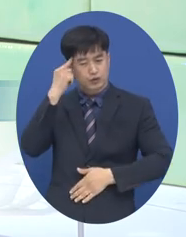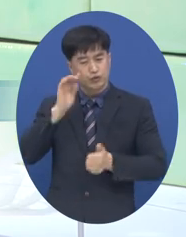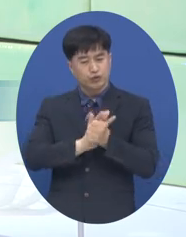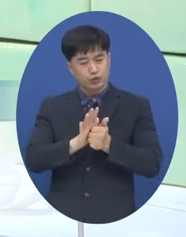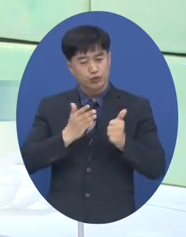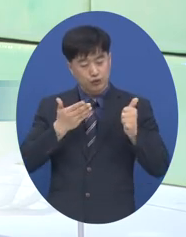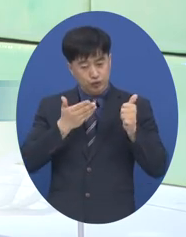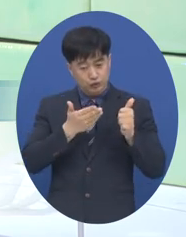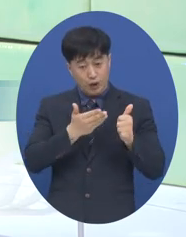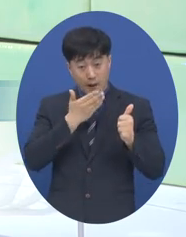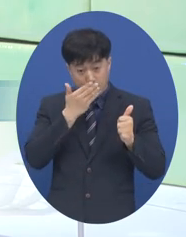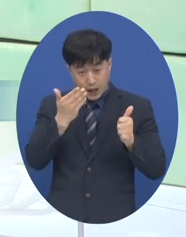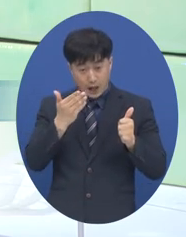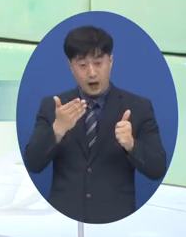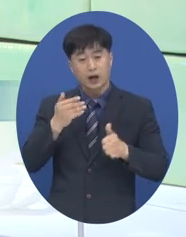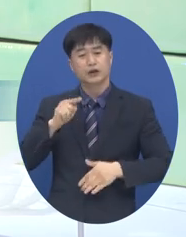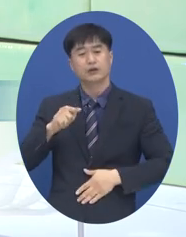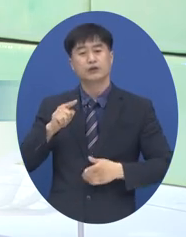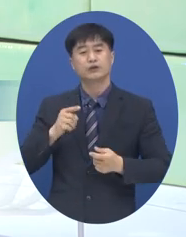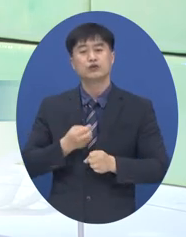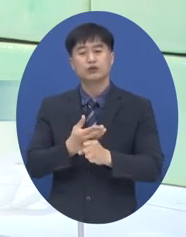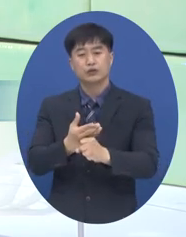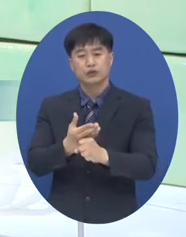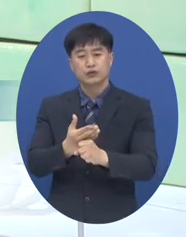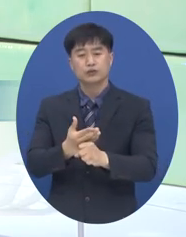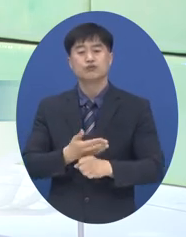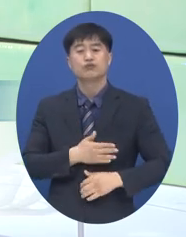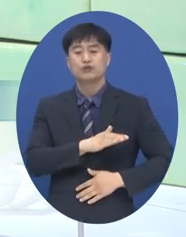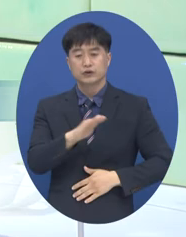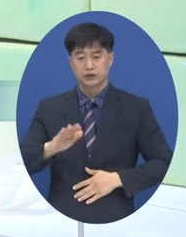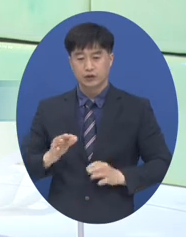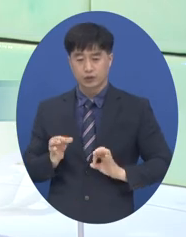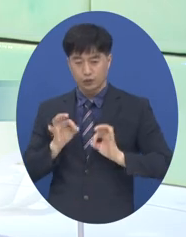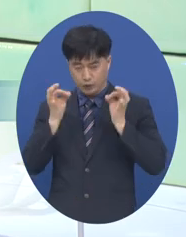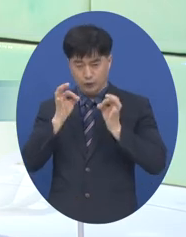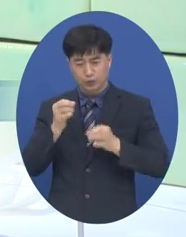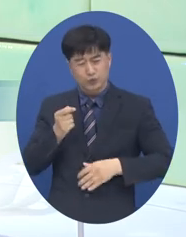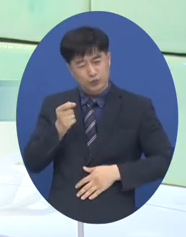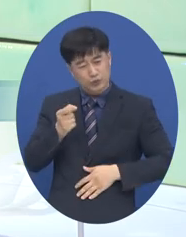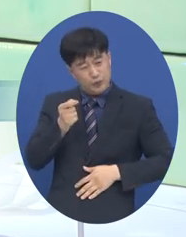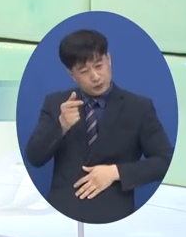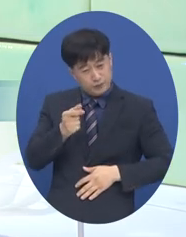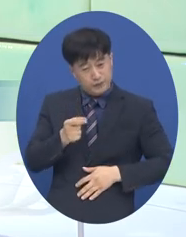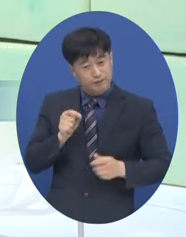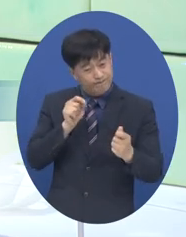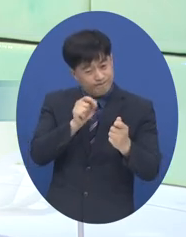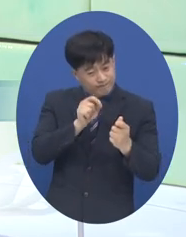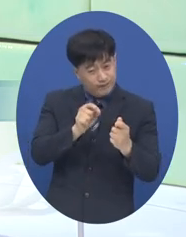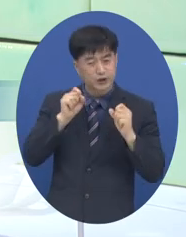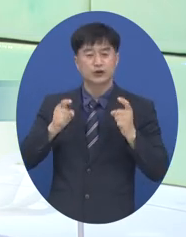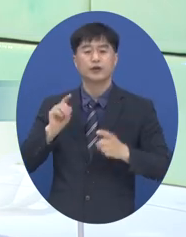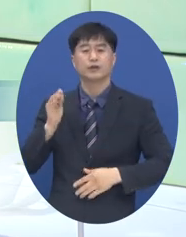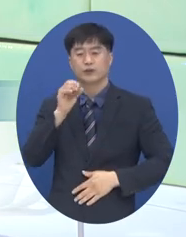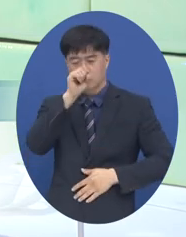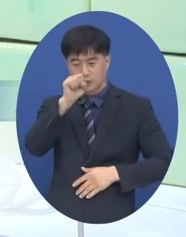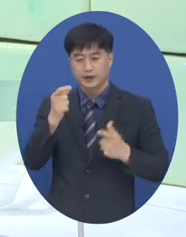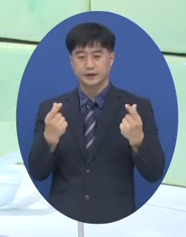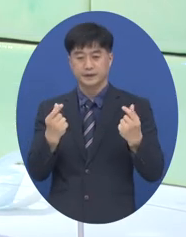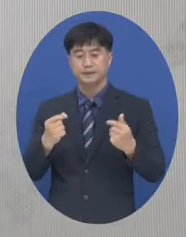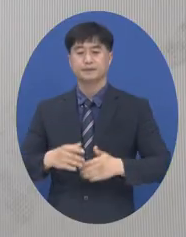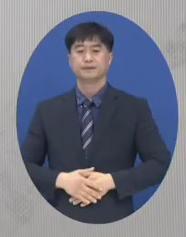정신적인 위로가 될 수 있는지 이런 부분들을 전달해 주려고 하는 어 저희들의 노력이 조금이나마 다가갈 수 있는 기회가 됐으면